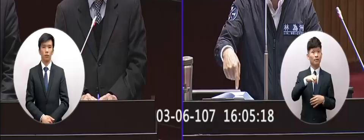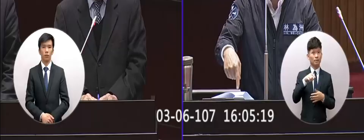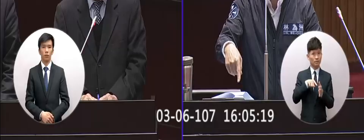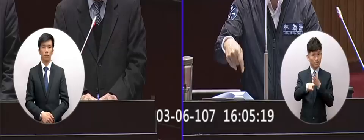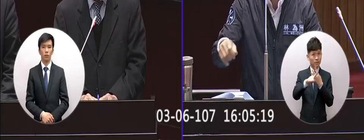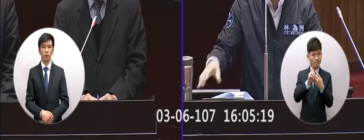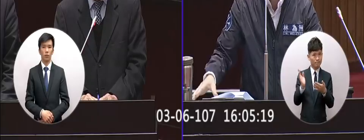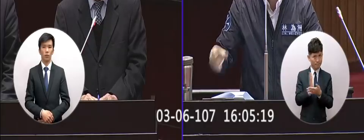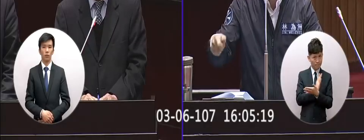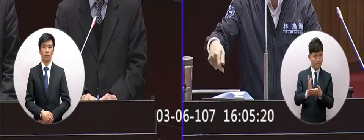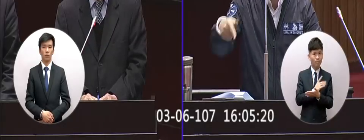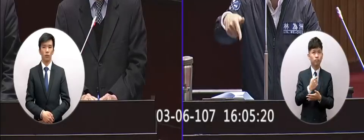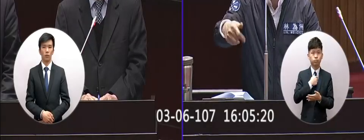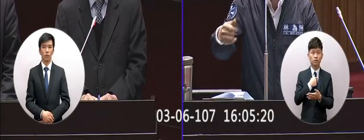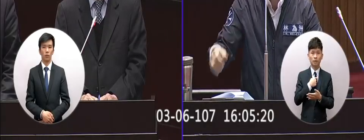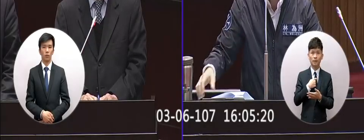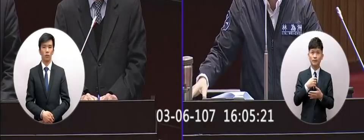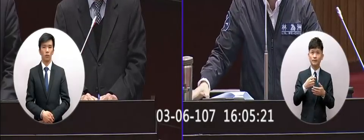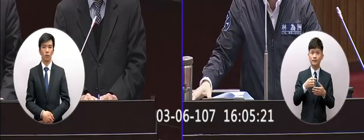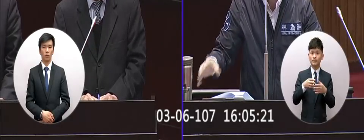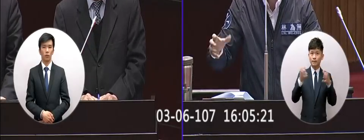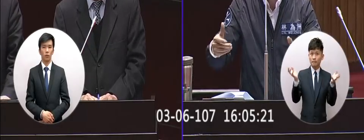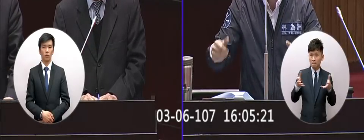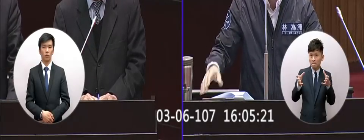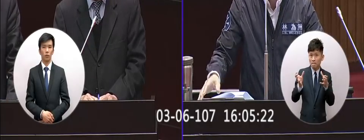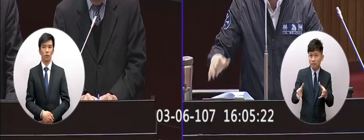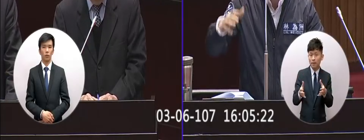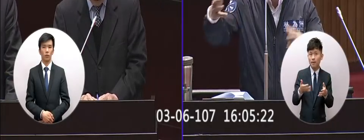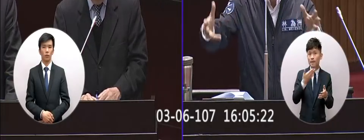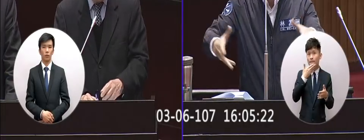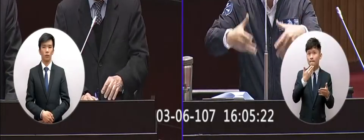效益嘛，刚刚我们讲的报酬率跟那个成本。